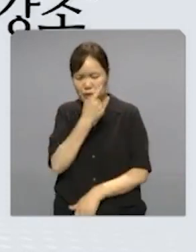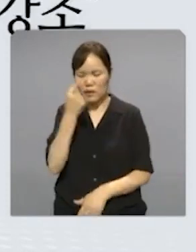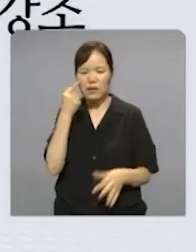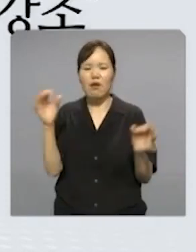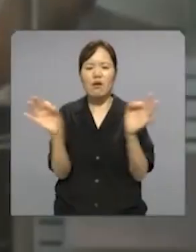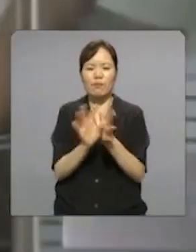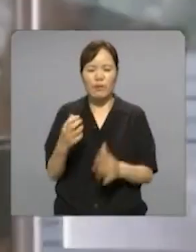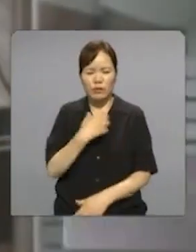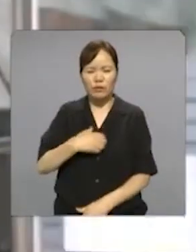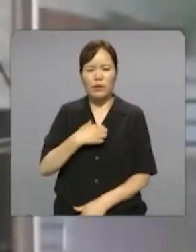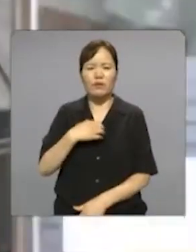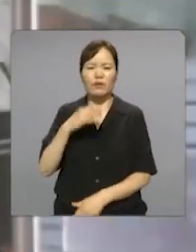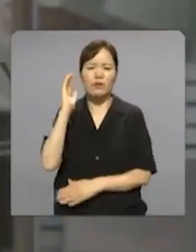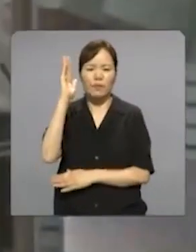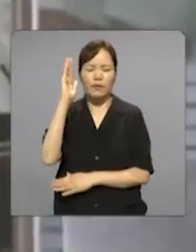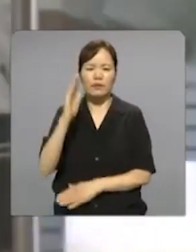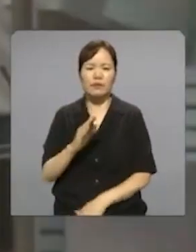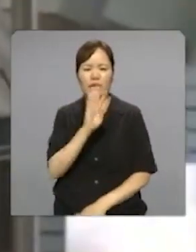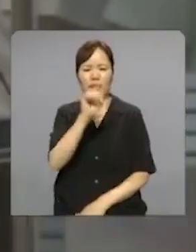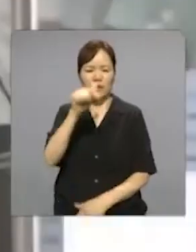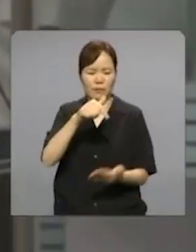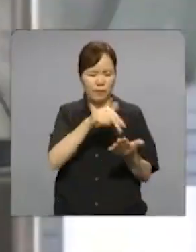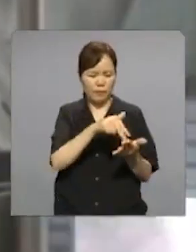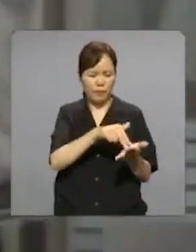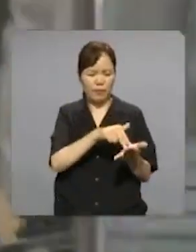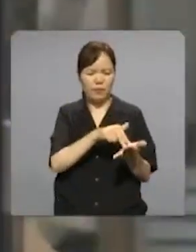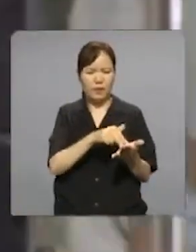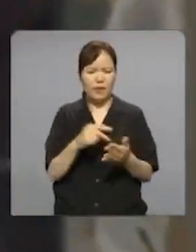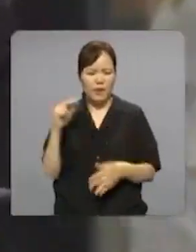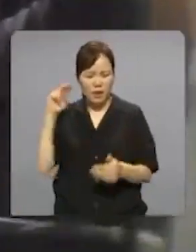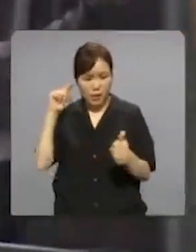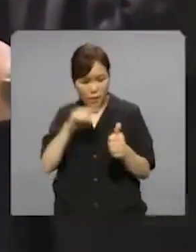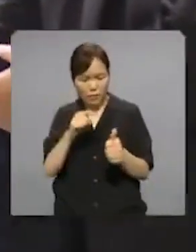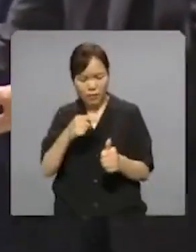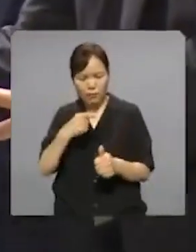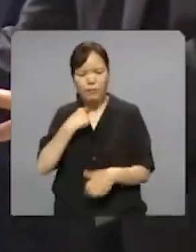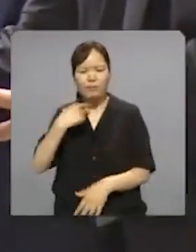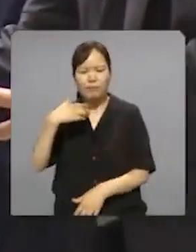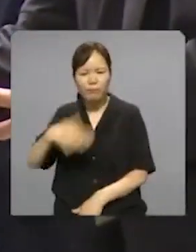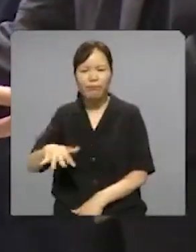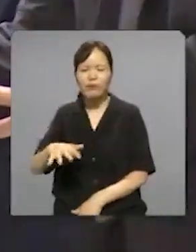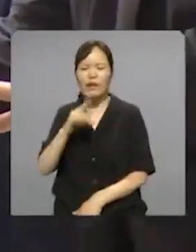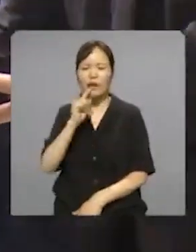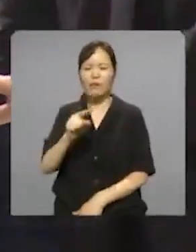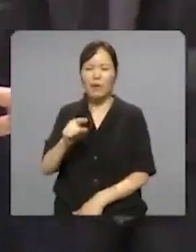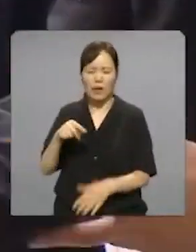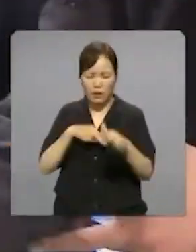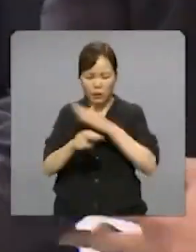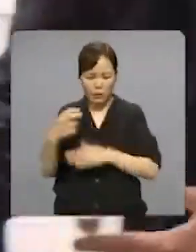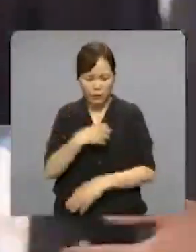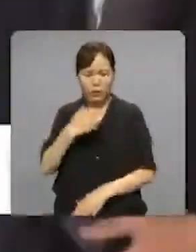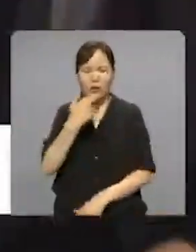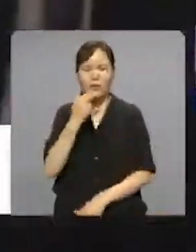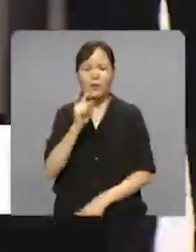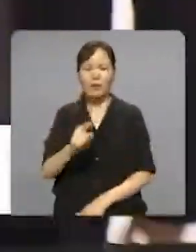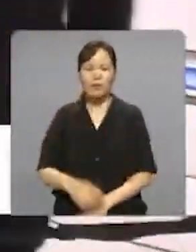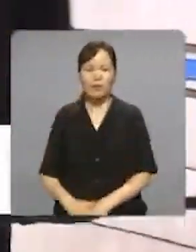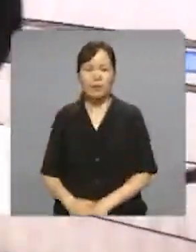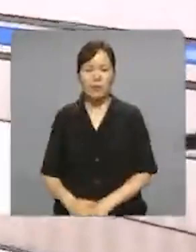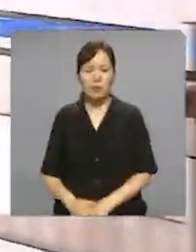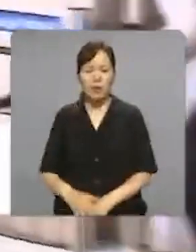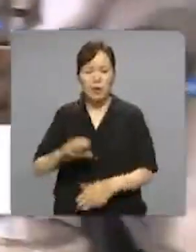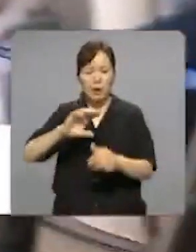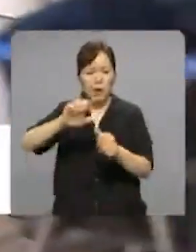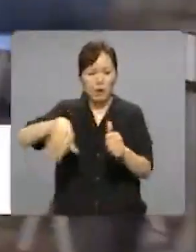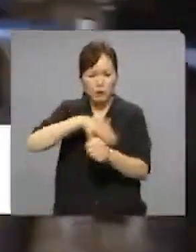강조했습니다. 박 전 특검은 혐의를 부인하며 도주 우려 등이 없는 점을 내세웠습니다. 주변인들은 혐의